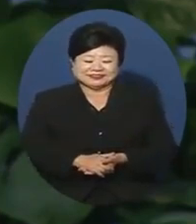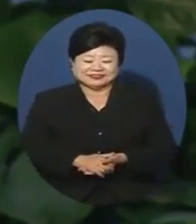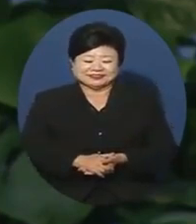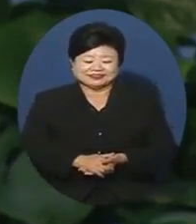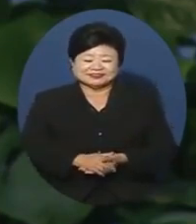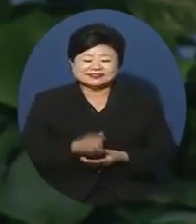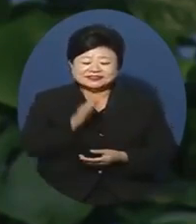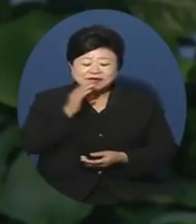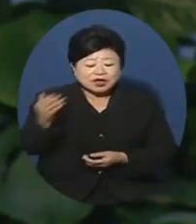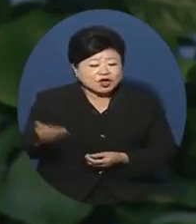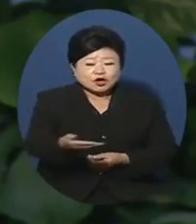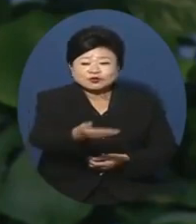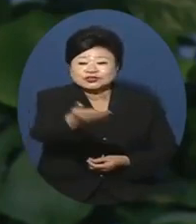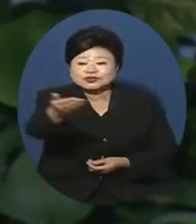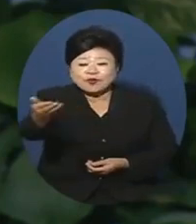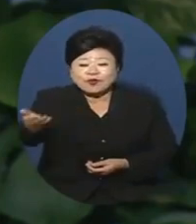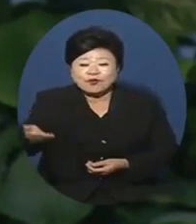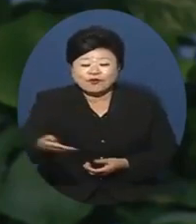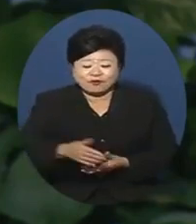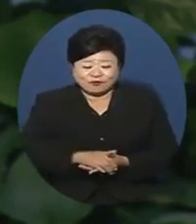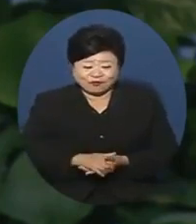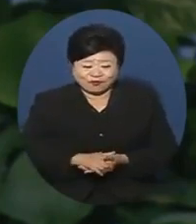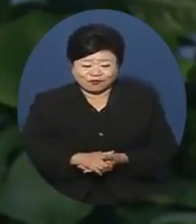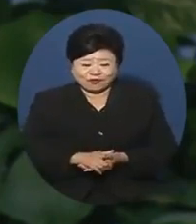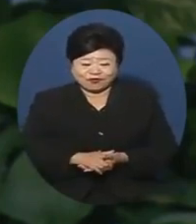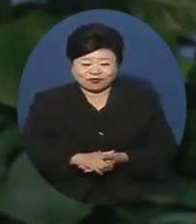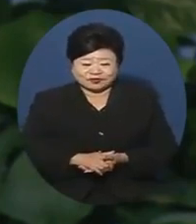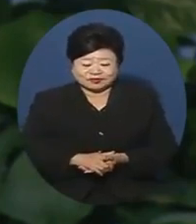그러니까 여러분들도